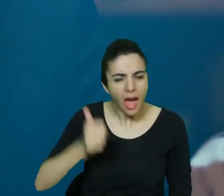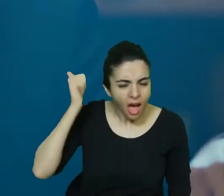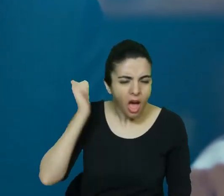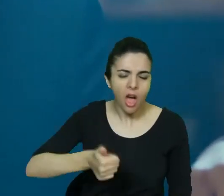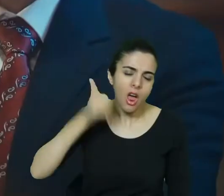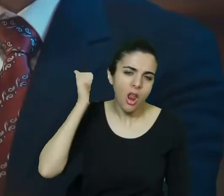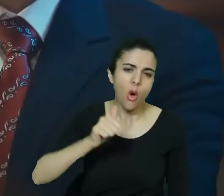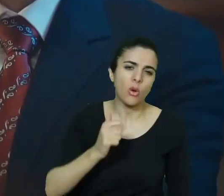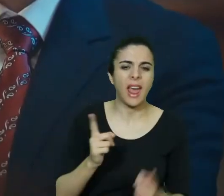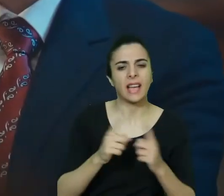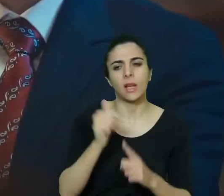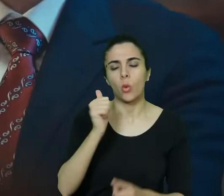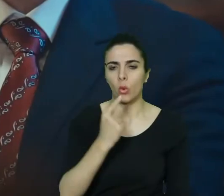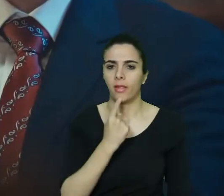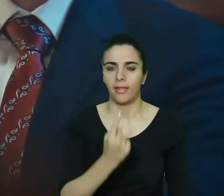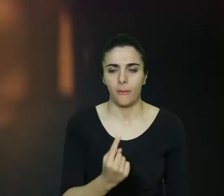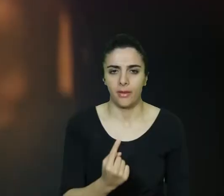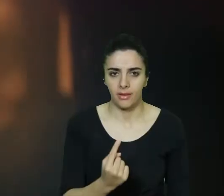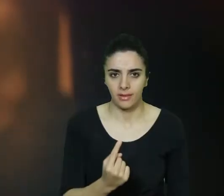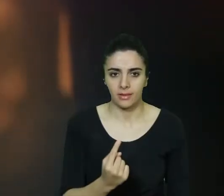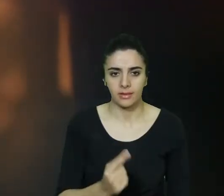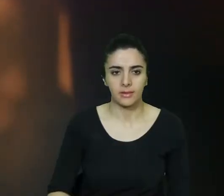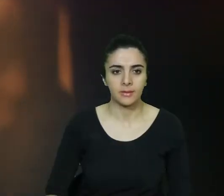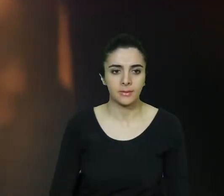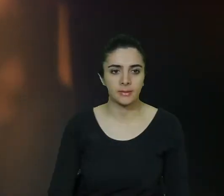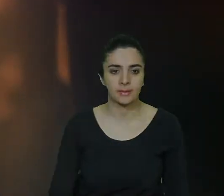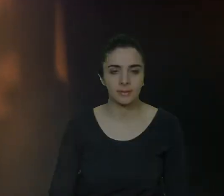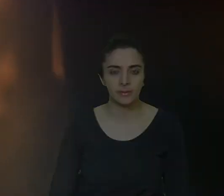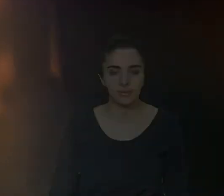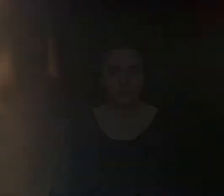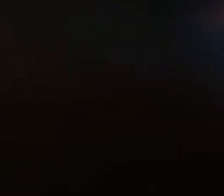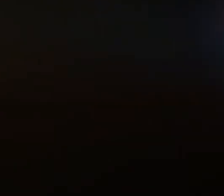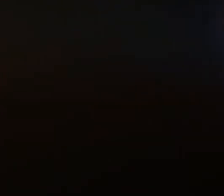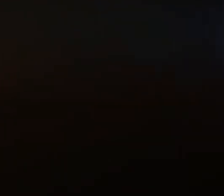Her gündür. Şairler etkilenmiş bakıyorlar birbirlerine.